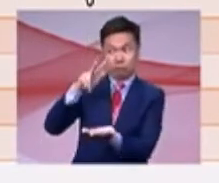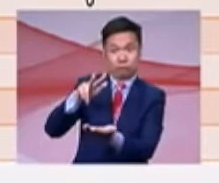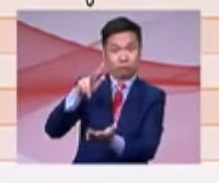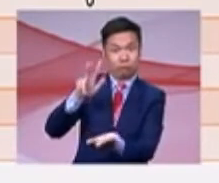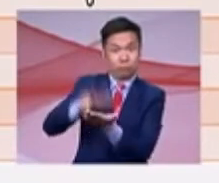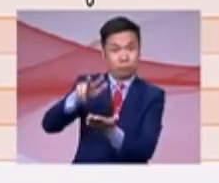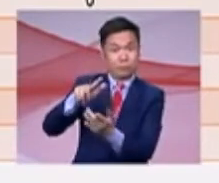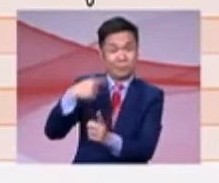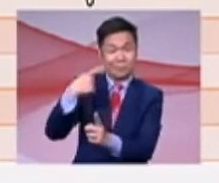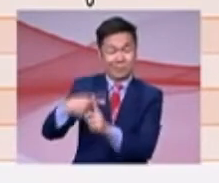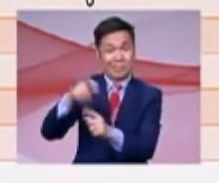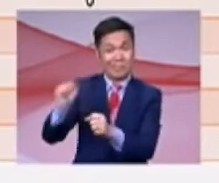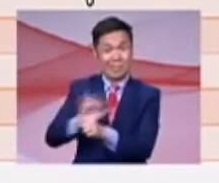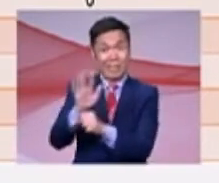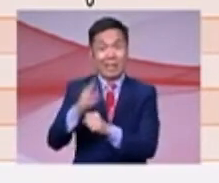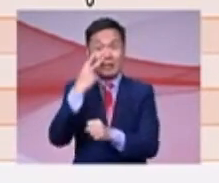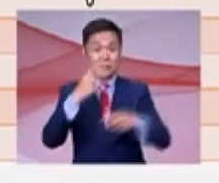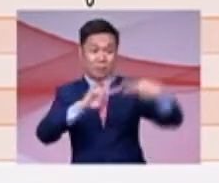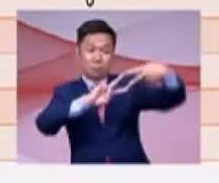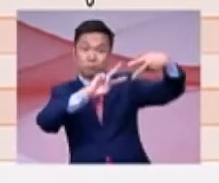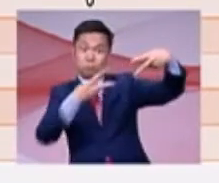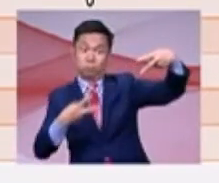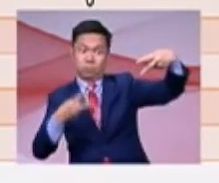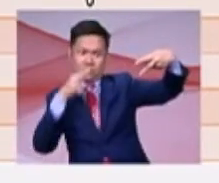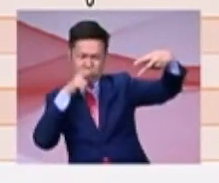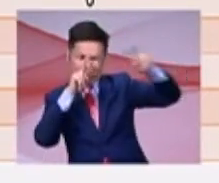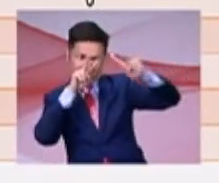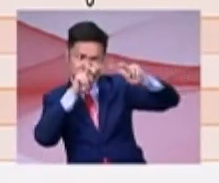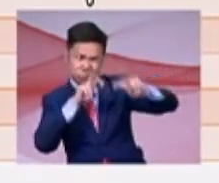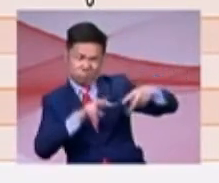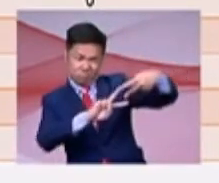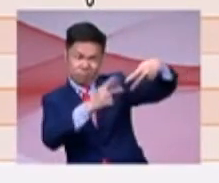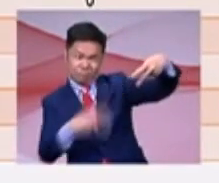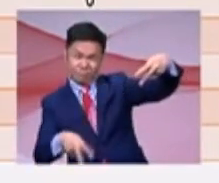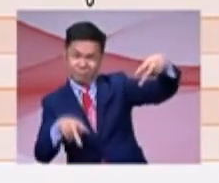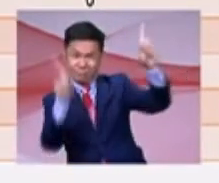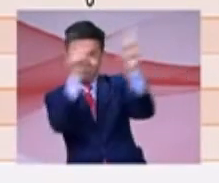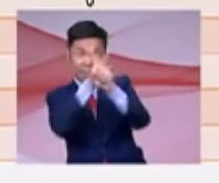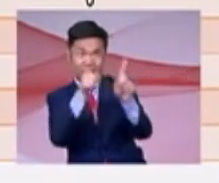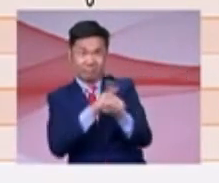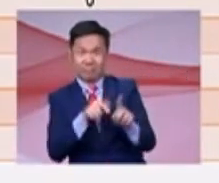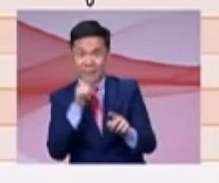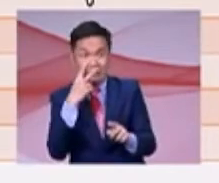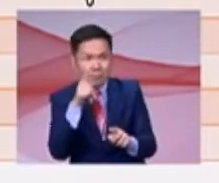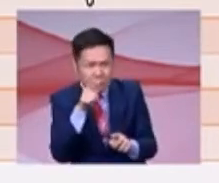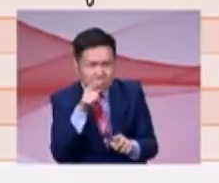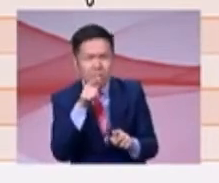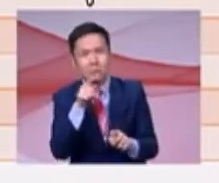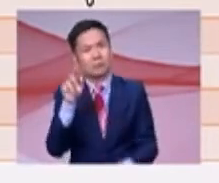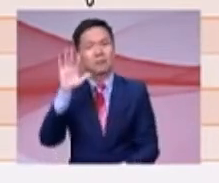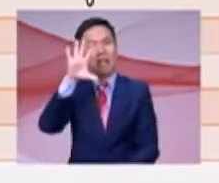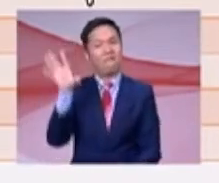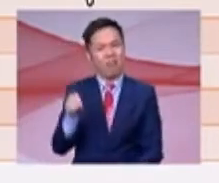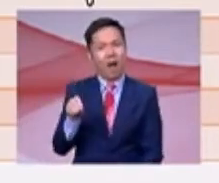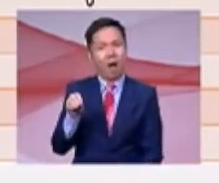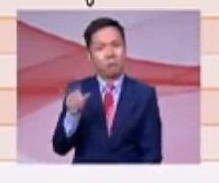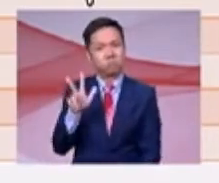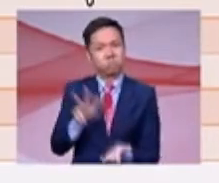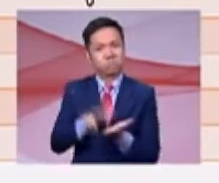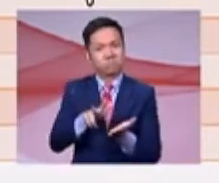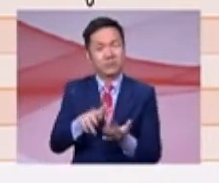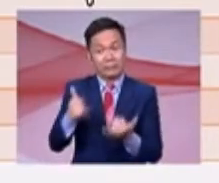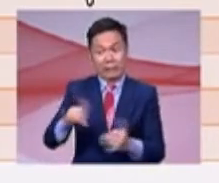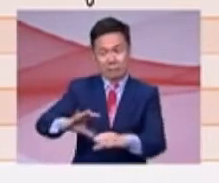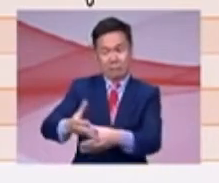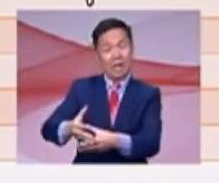genomic sequence, full genomic sequence menunjukkan positif untuk South African variant. Dan dalam kluster ni kita